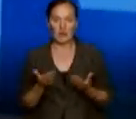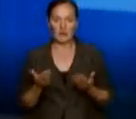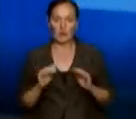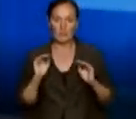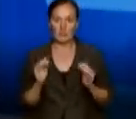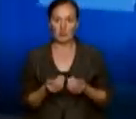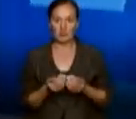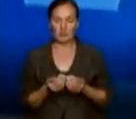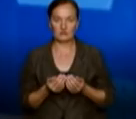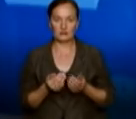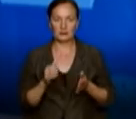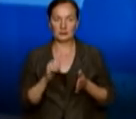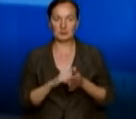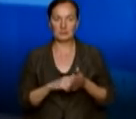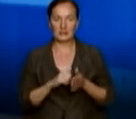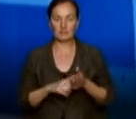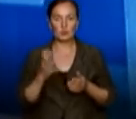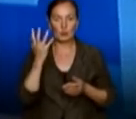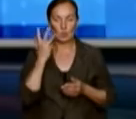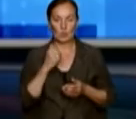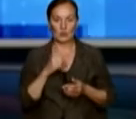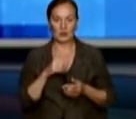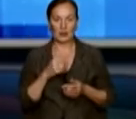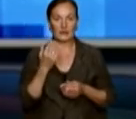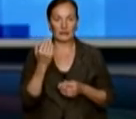приводу, коли ти прибуваєш на території.